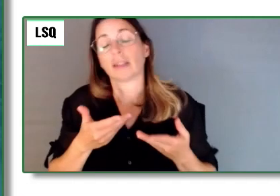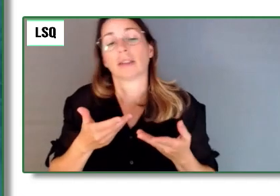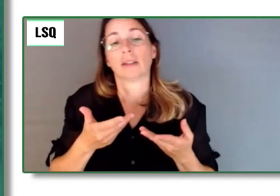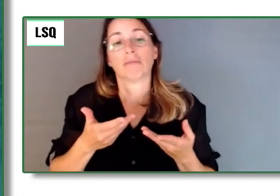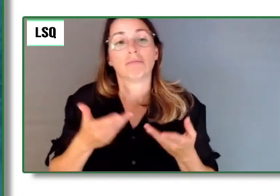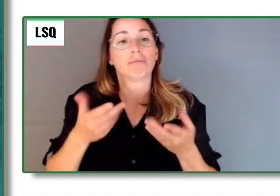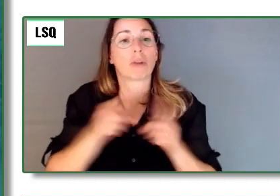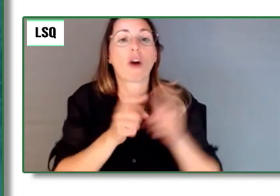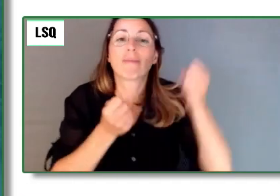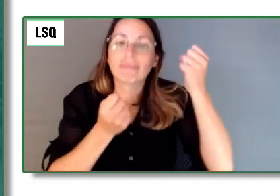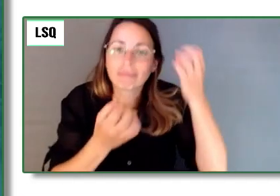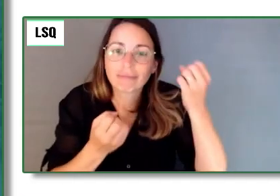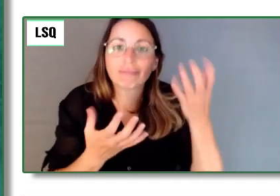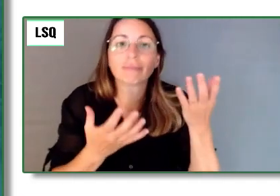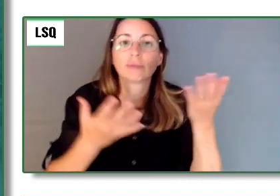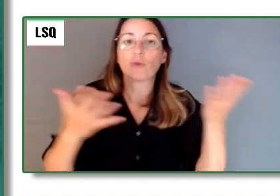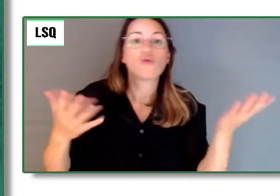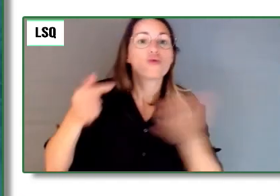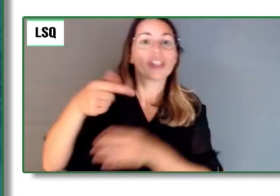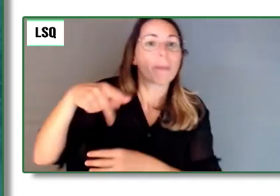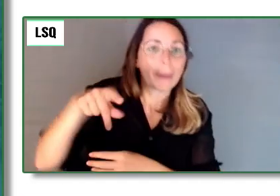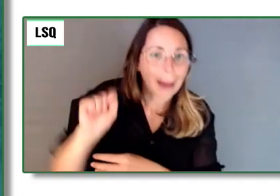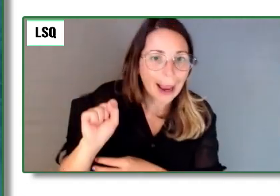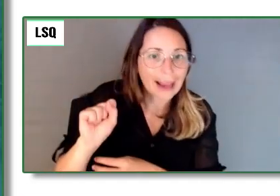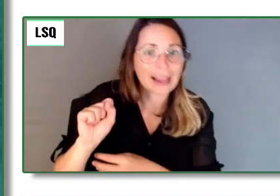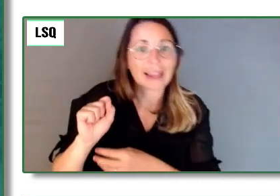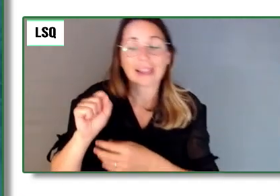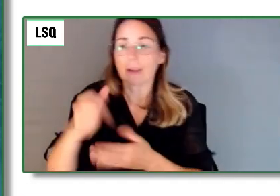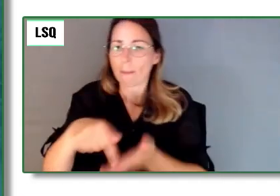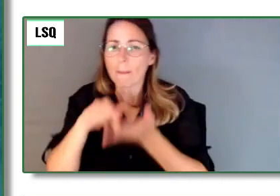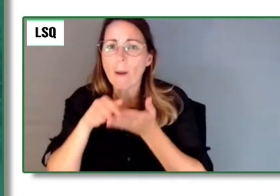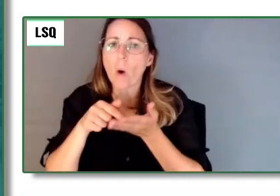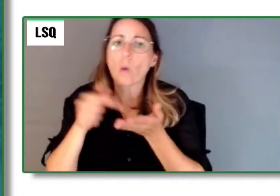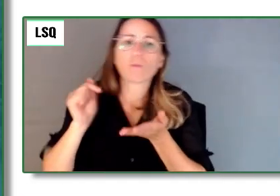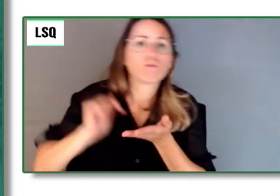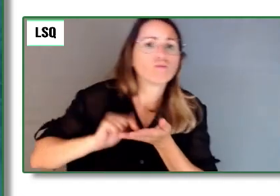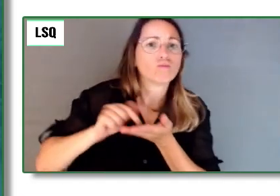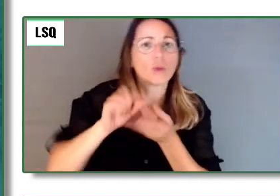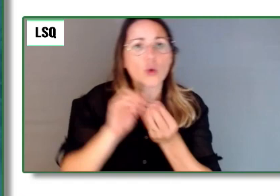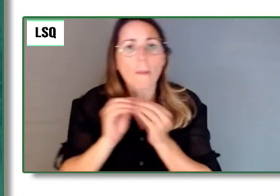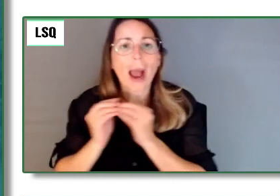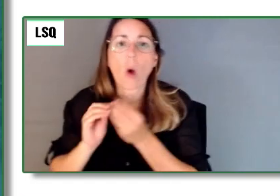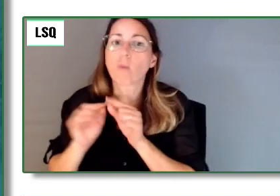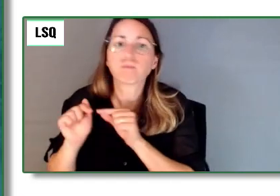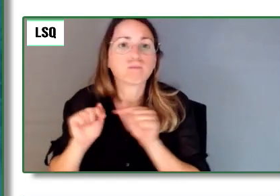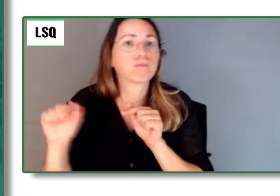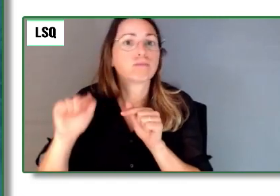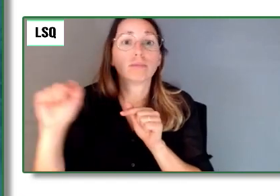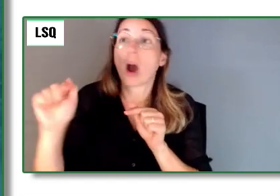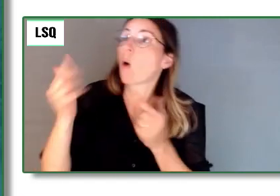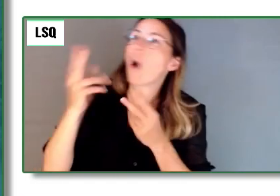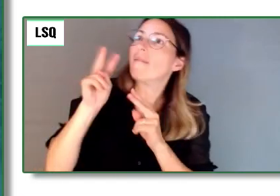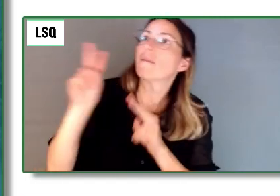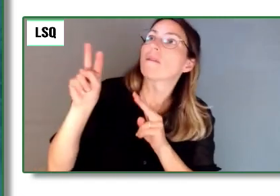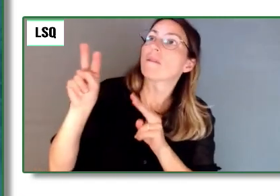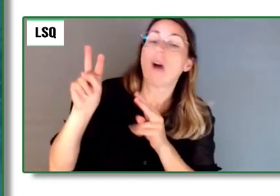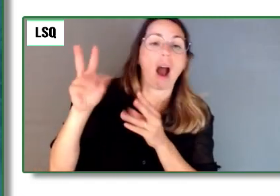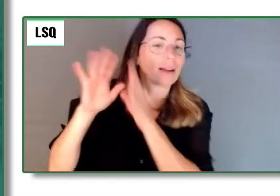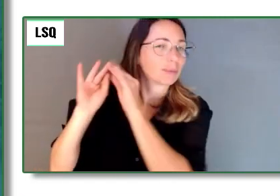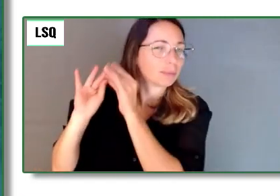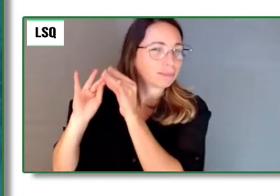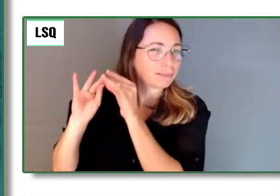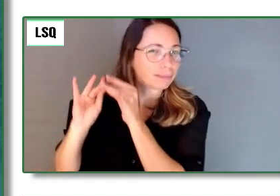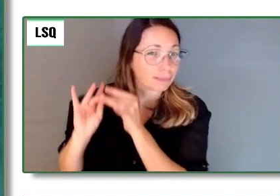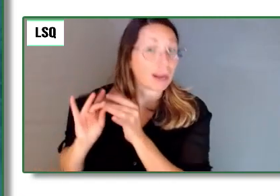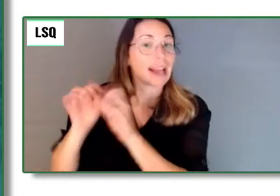Cela vous donne l'histoire, le contexte, cela vous comprend la construction de ce que vous voyez, etc. Et ça